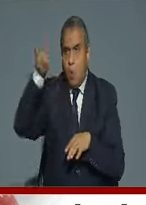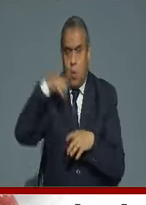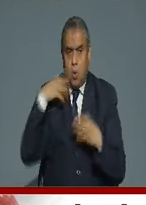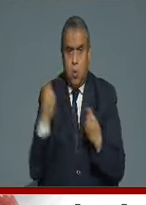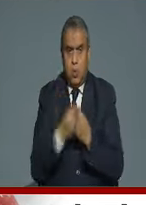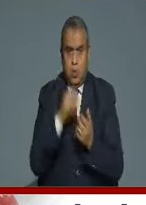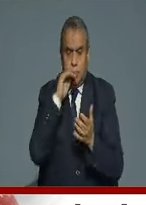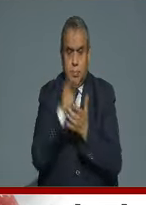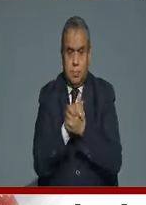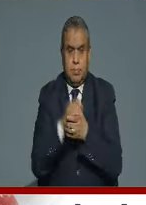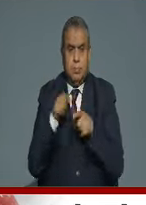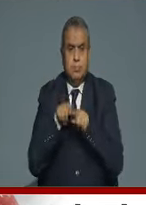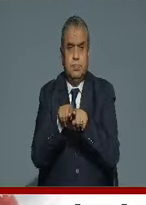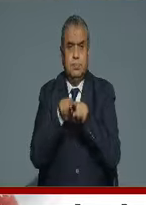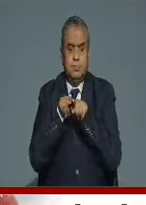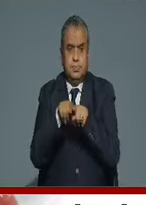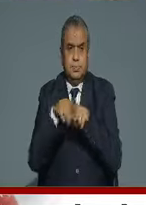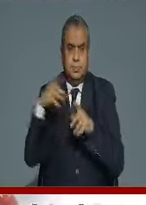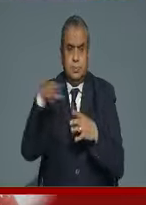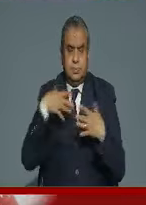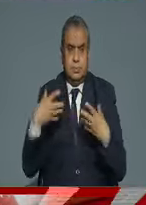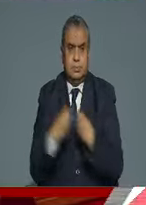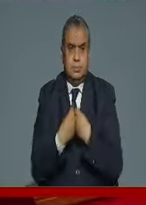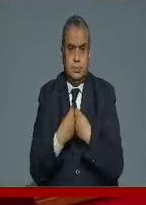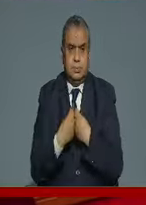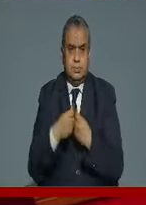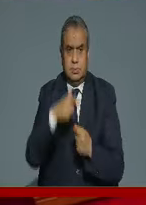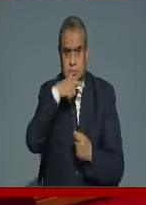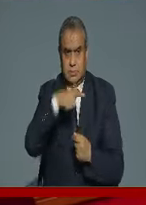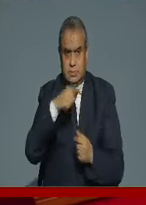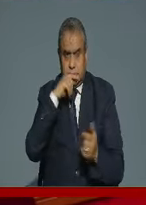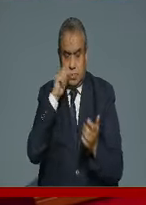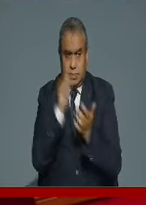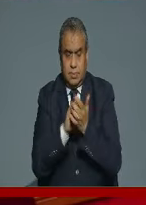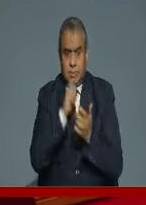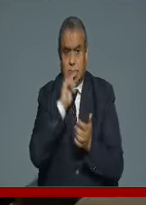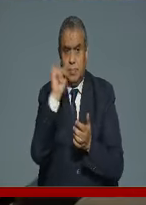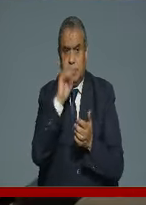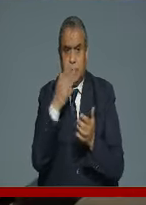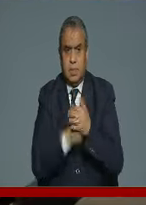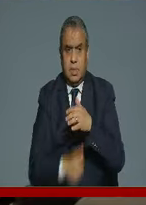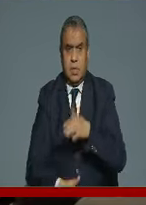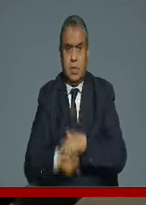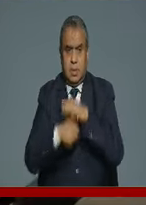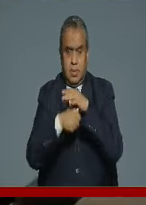في الخليج دايماً جنب مننا يعني. لكن أنا بسجل هنا موقف خاص